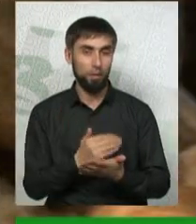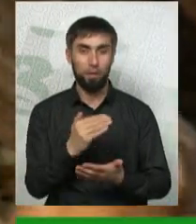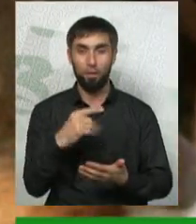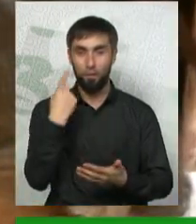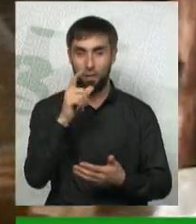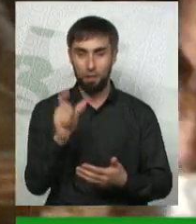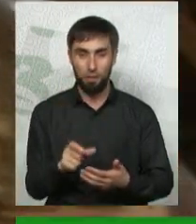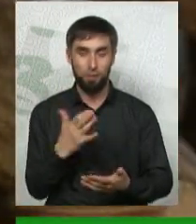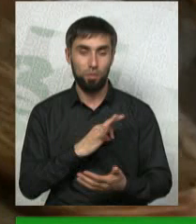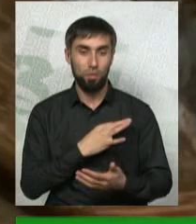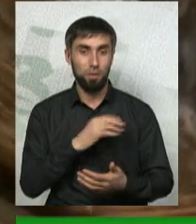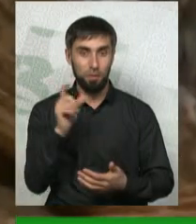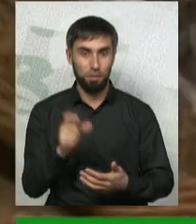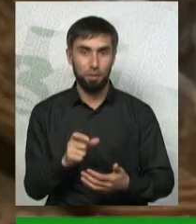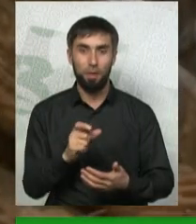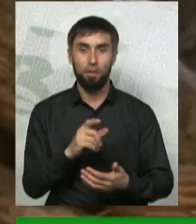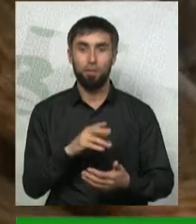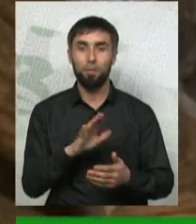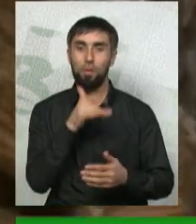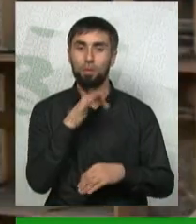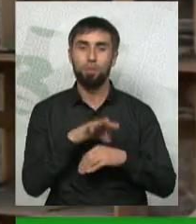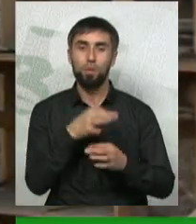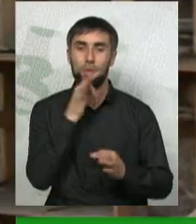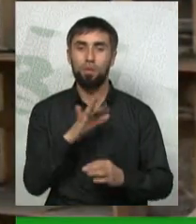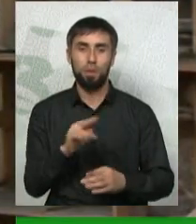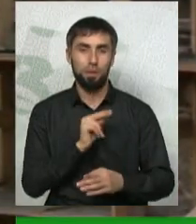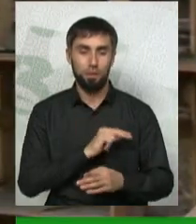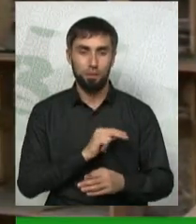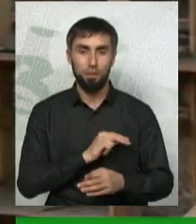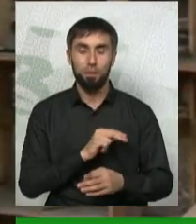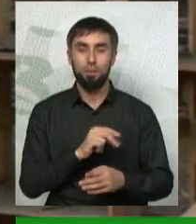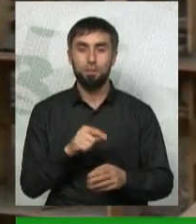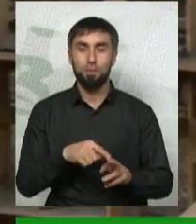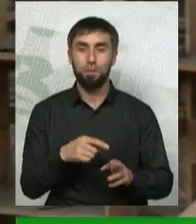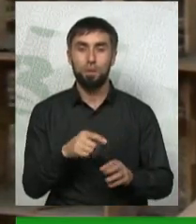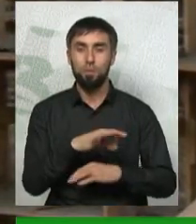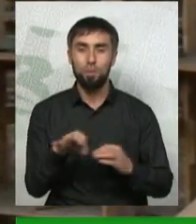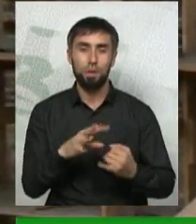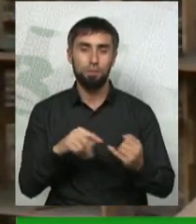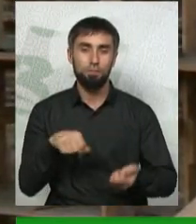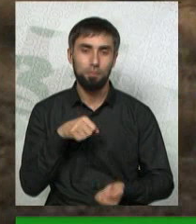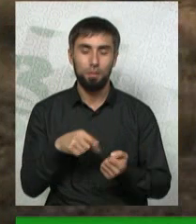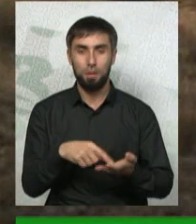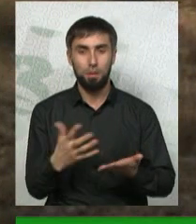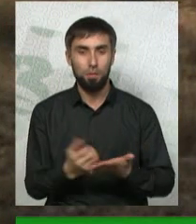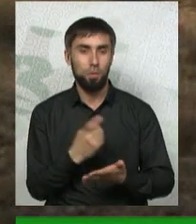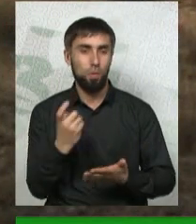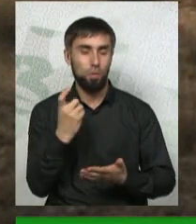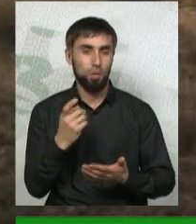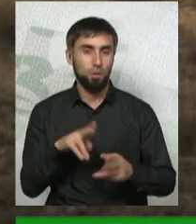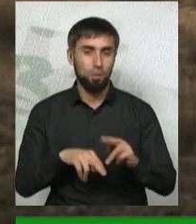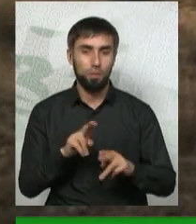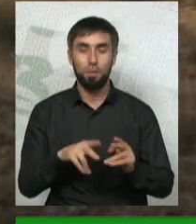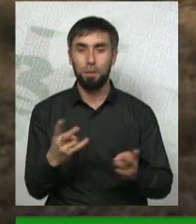физическими или юридическими лицами в результате проведения любых видов работ – изыскательных, проектных, земляных, хозяйственных, строительных